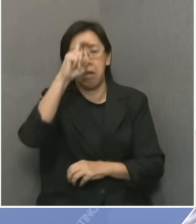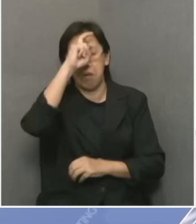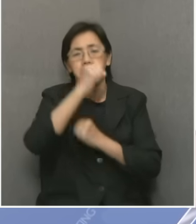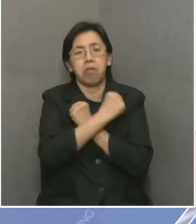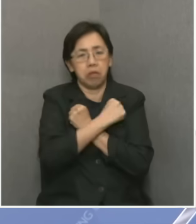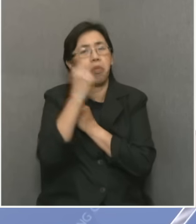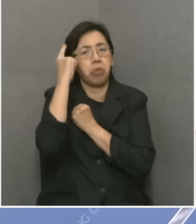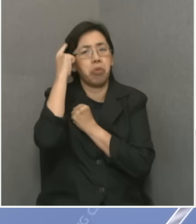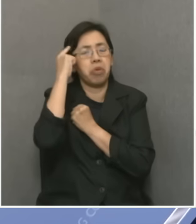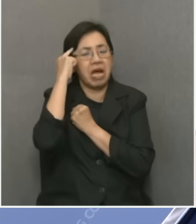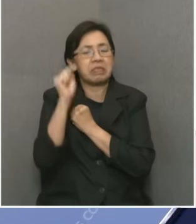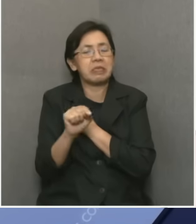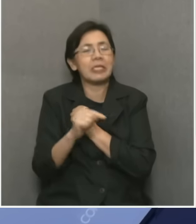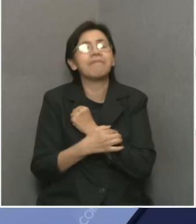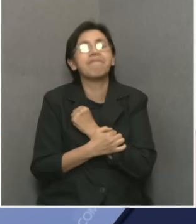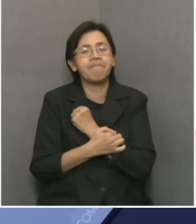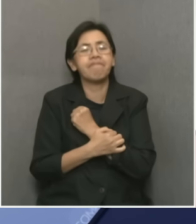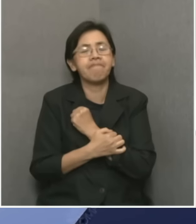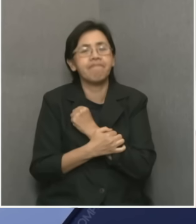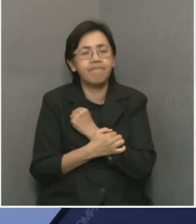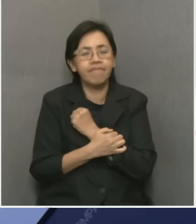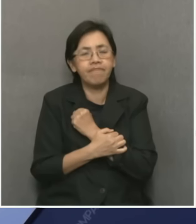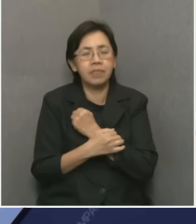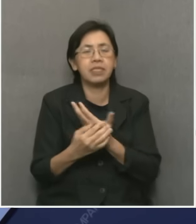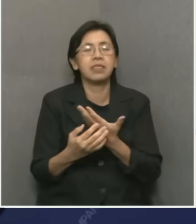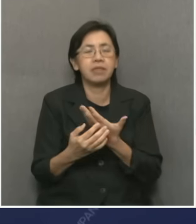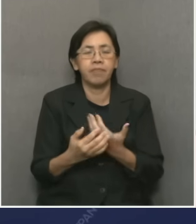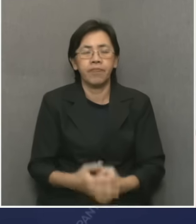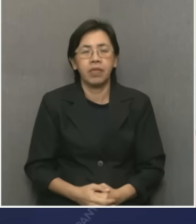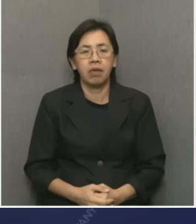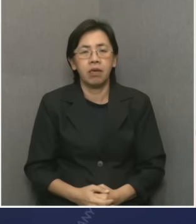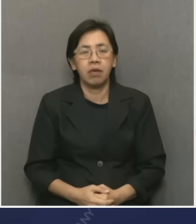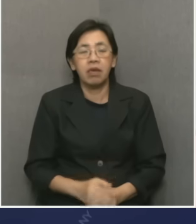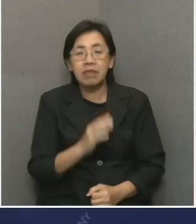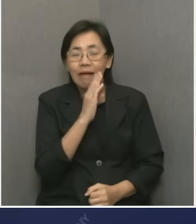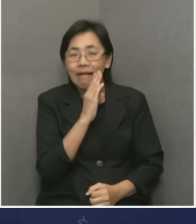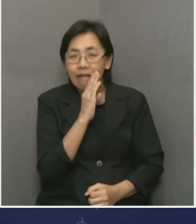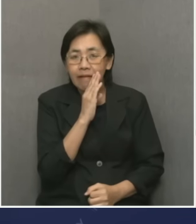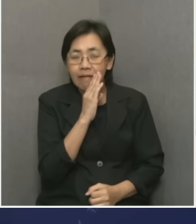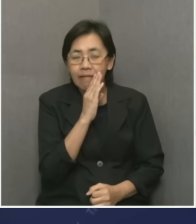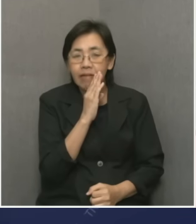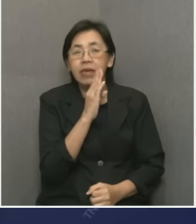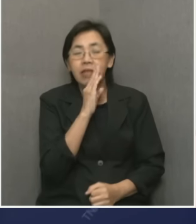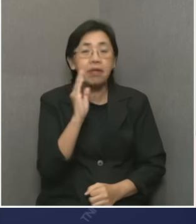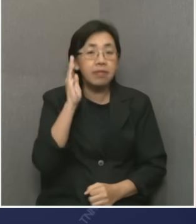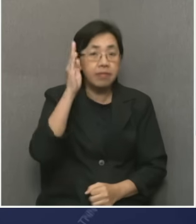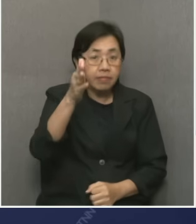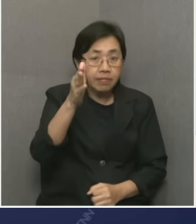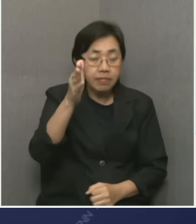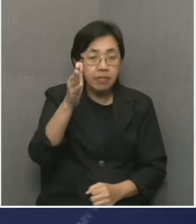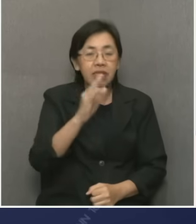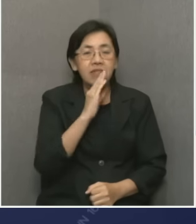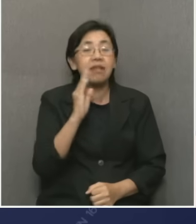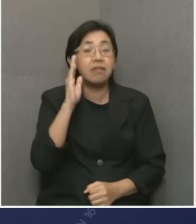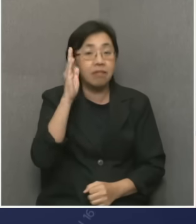ไขที่มันเปลี่ยนไปตรงนี้นะฮะแต่อย่างไรก็ตามเนี่ยนะครับถ้าสมมติว่าในอนาคตนะฮะในระยะเร็ว